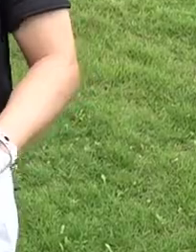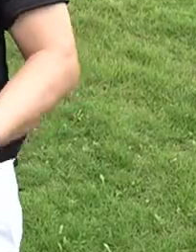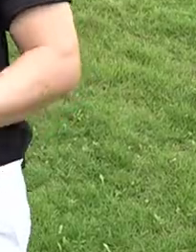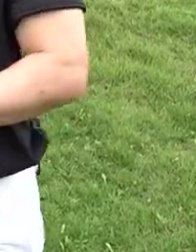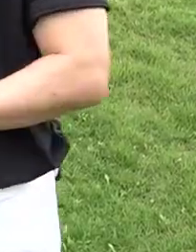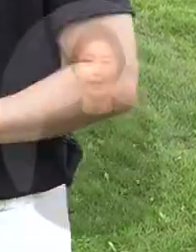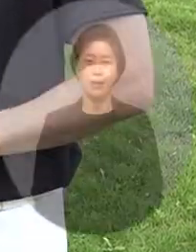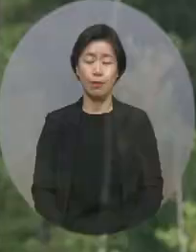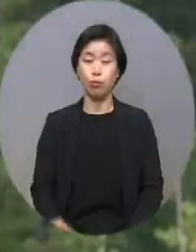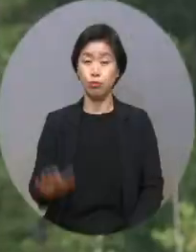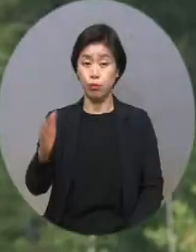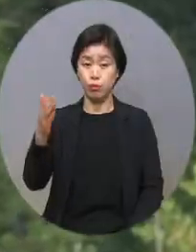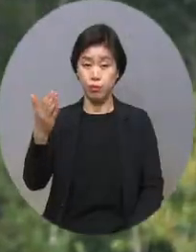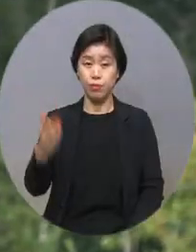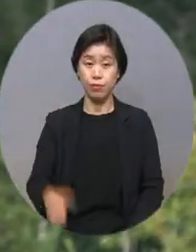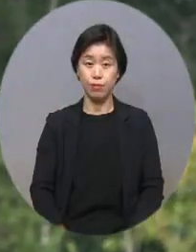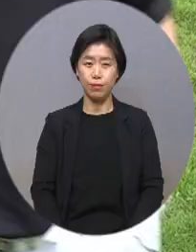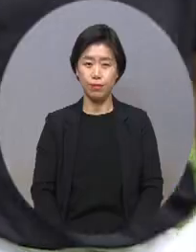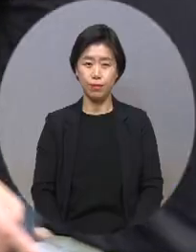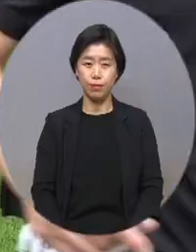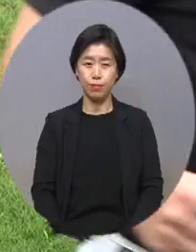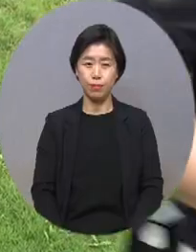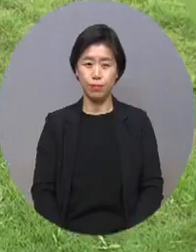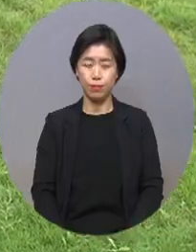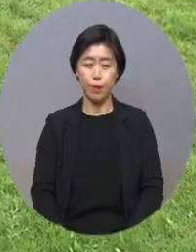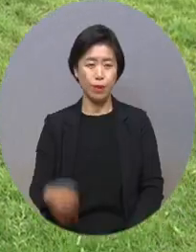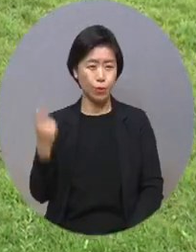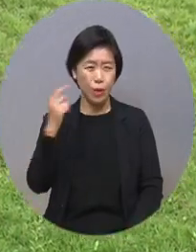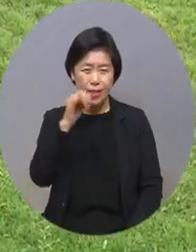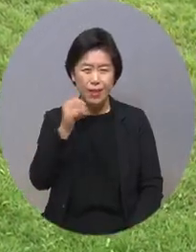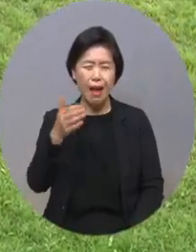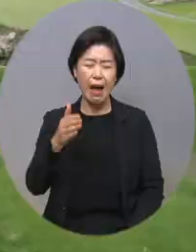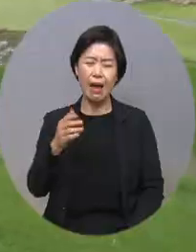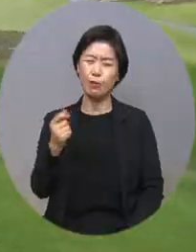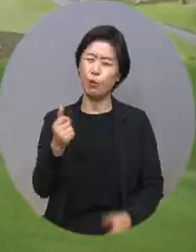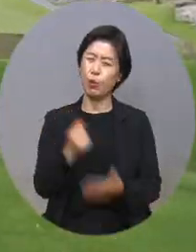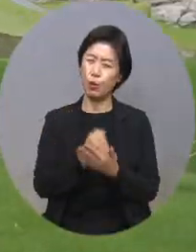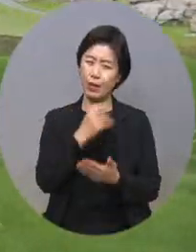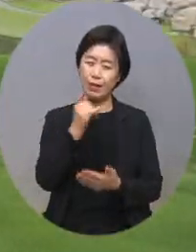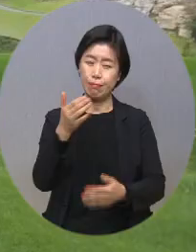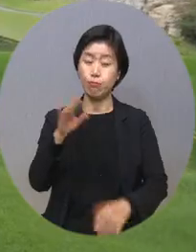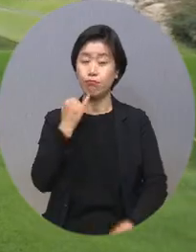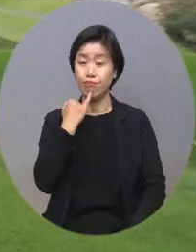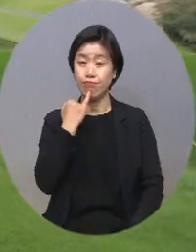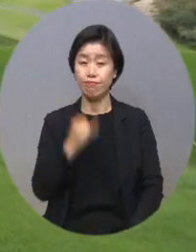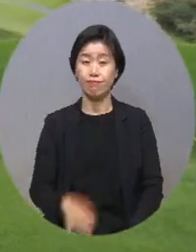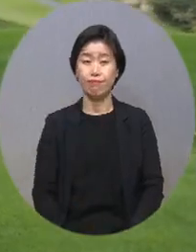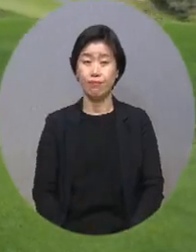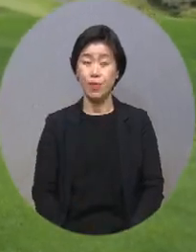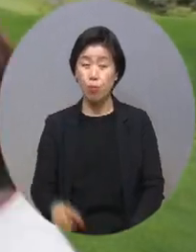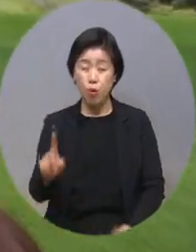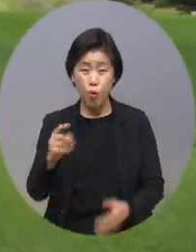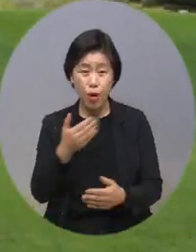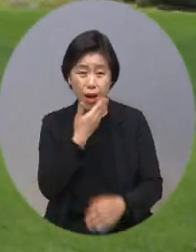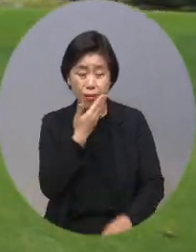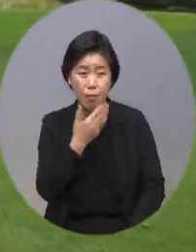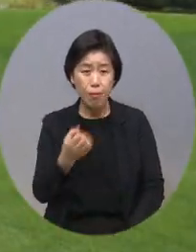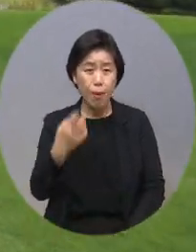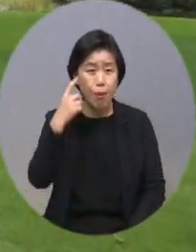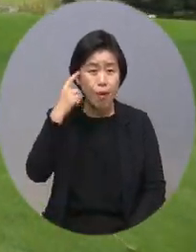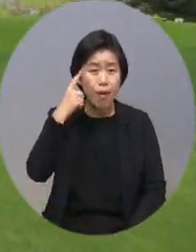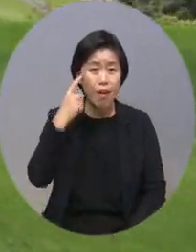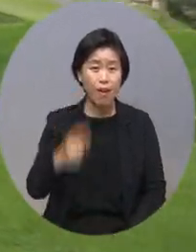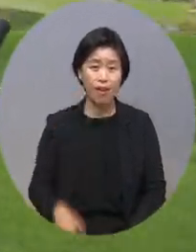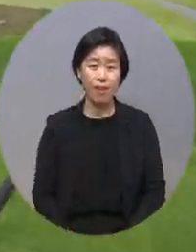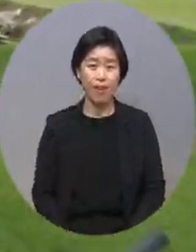아 내려왔어. 오케이 오케이 오케이. 아 이거 아깝다 아깝다. 아. 아니, 뭐야, 너 진짜